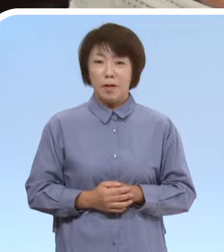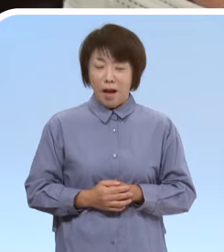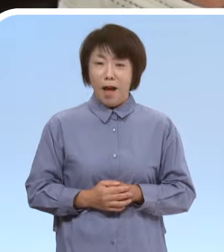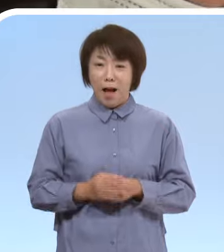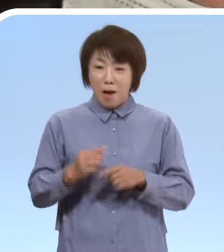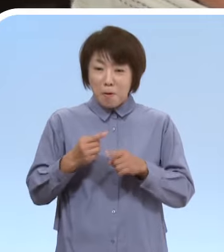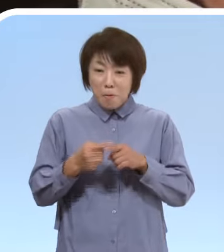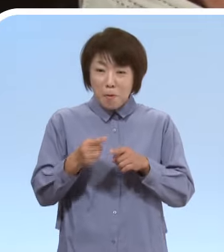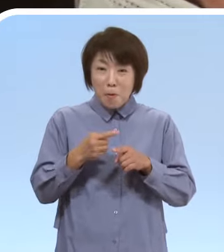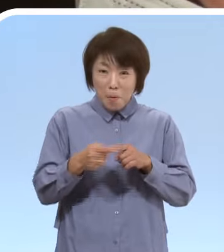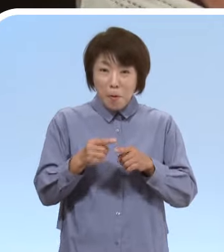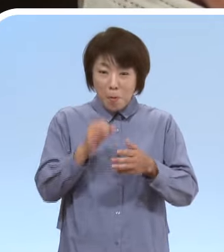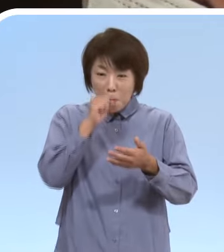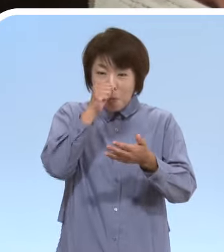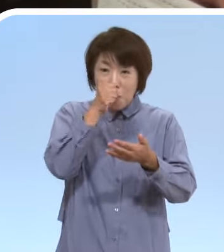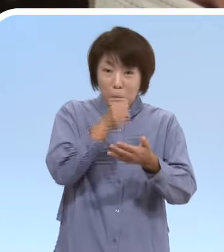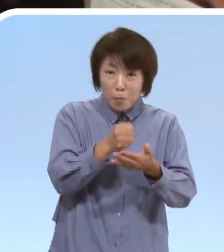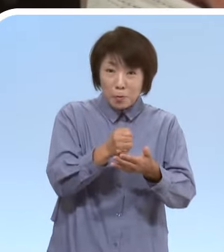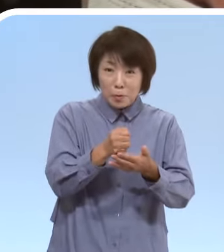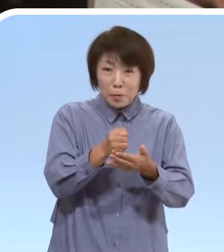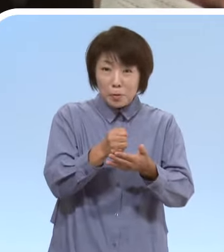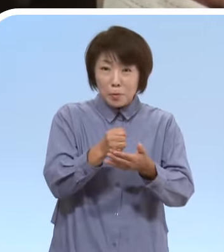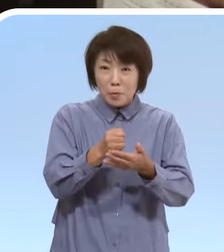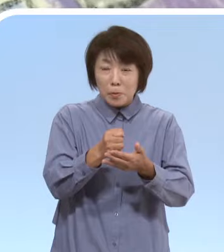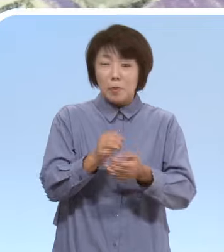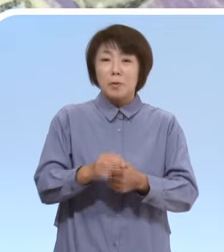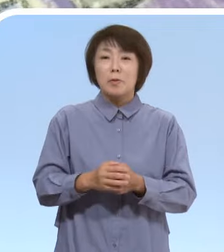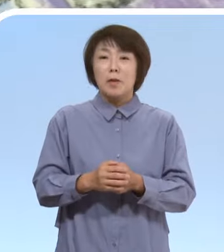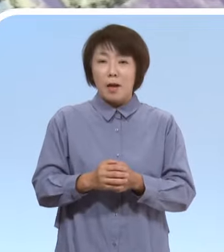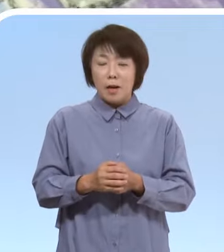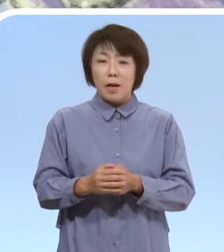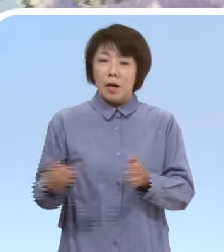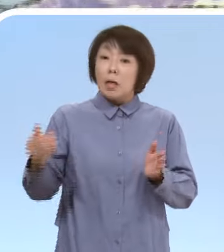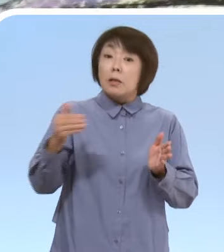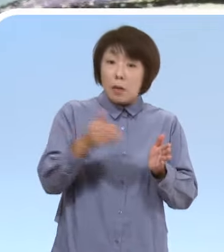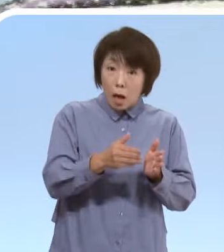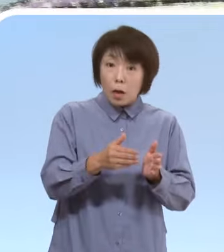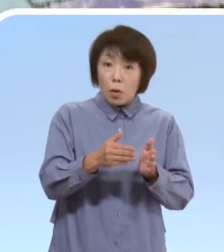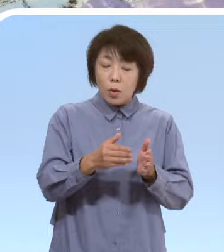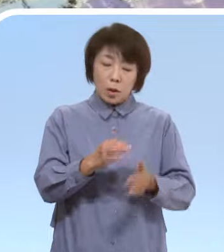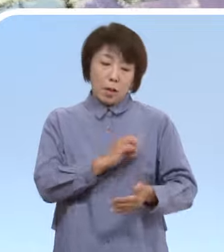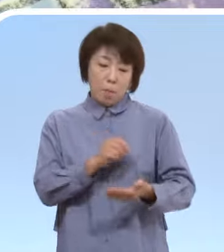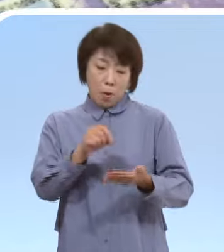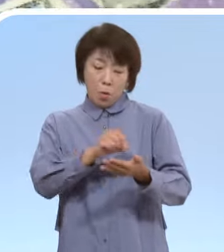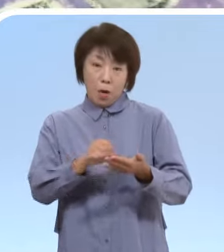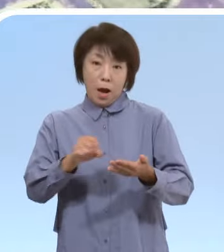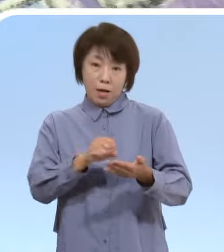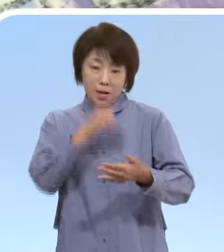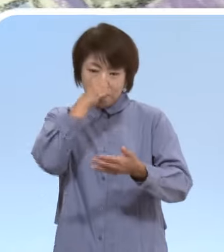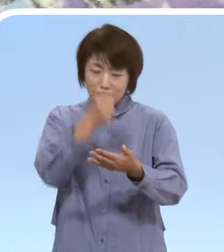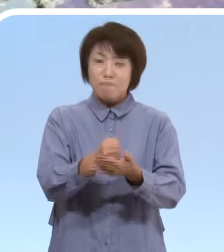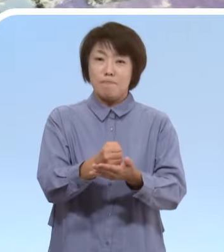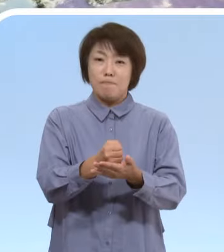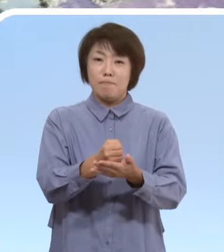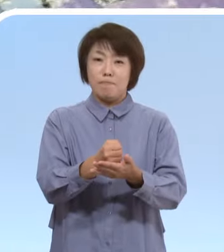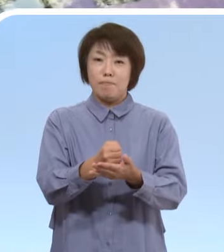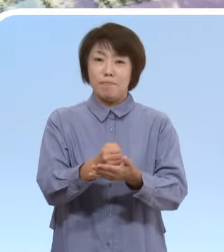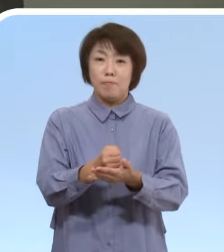わあ、少しずつ完成に近づいていってますよ、遠藤さん。 最後に名前をしたためて完